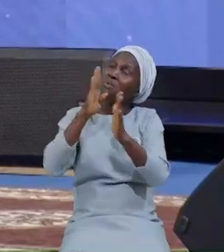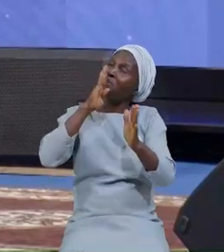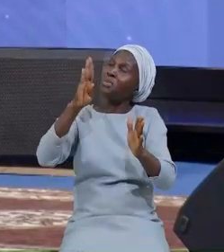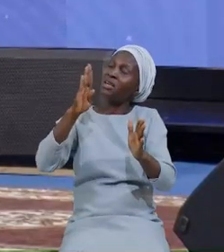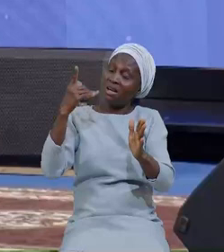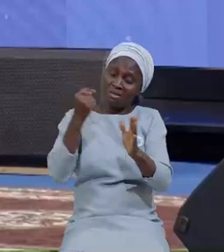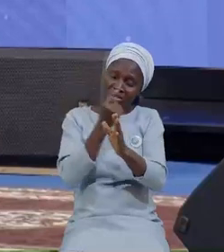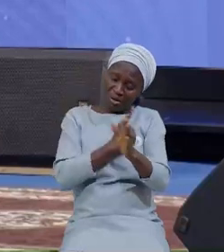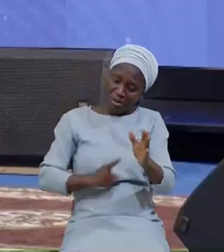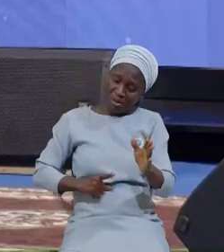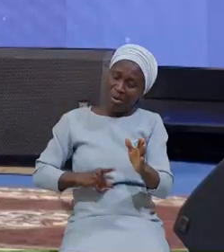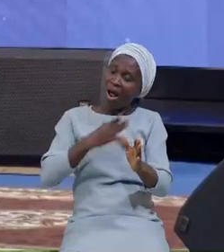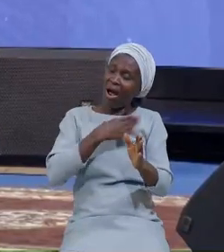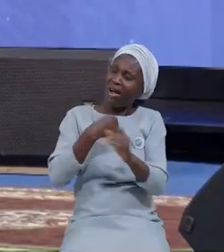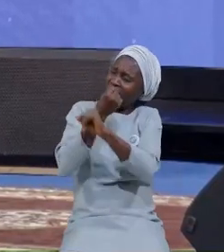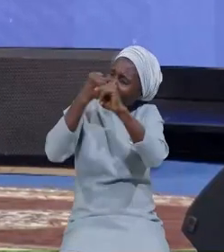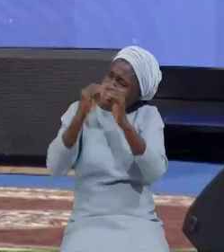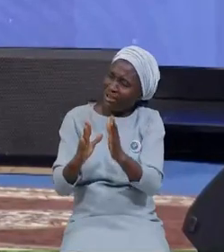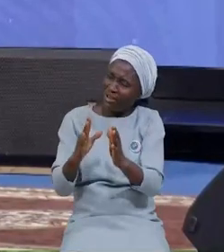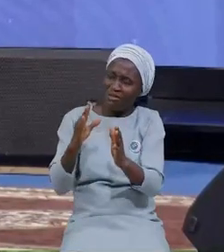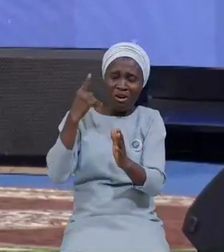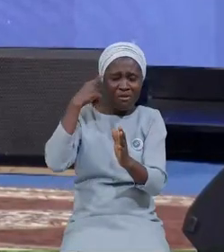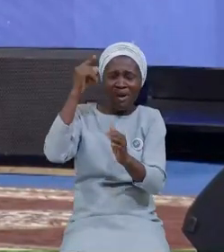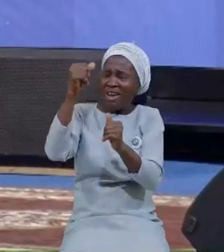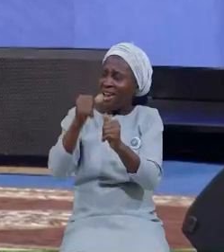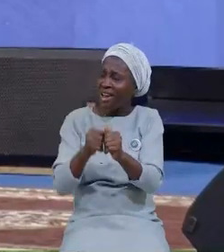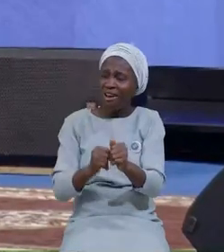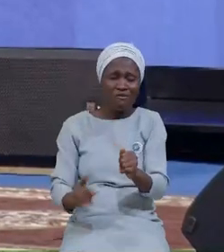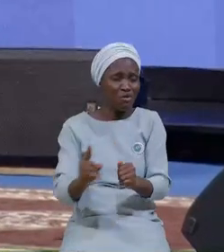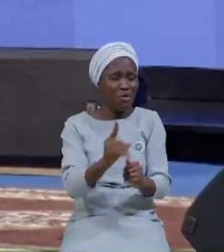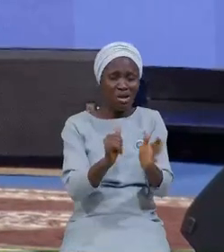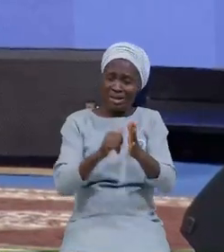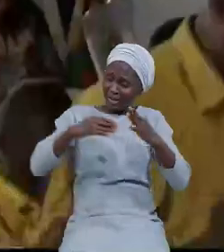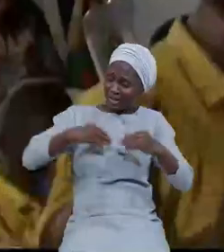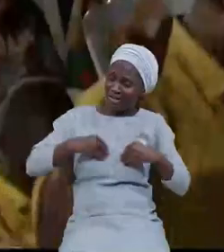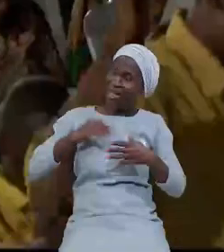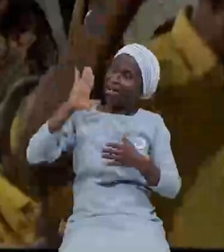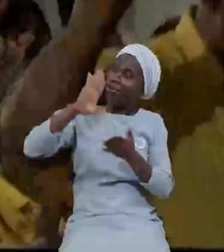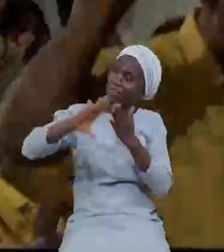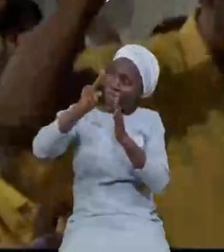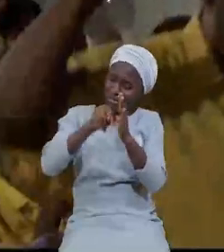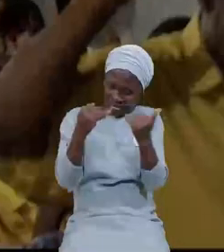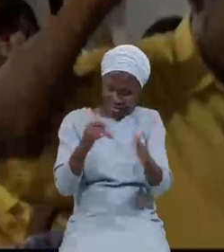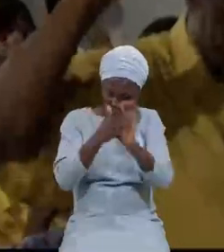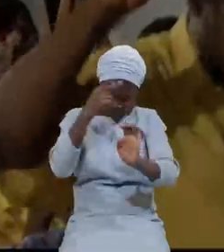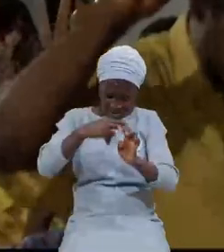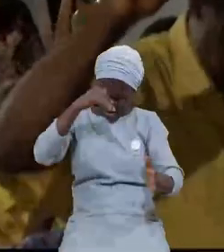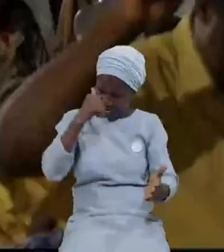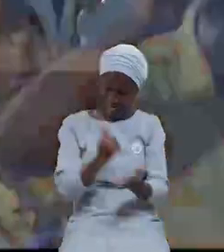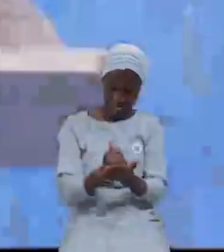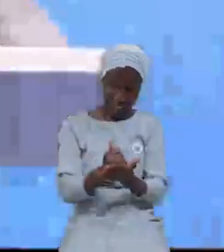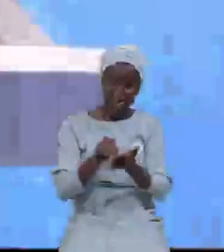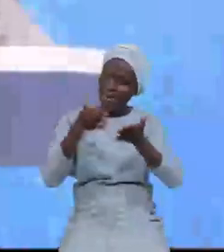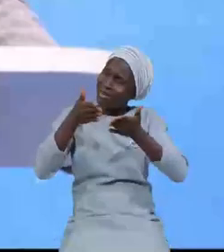sauveur de chaque vie qui reçoit ton pardon maintenant au nom de Jésus